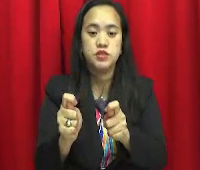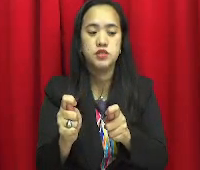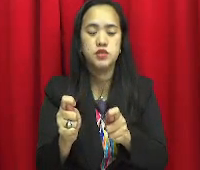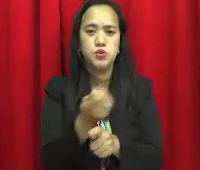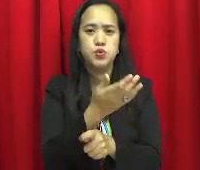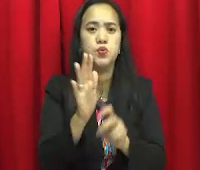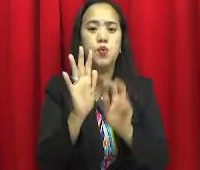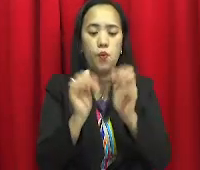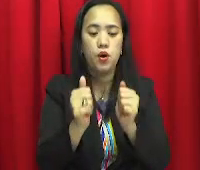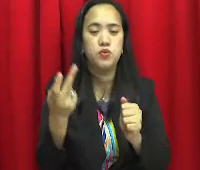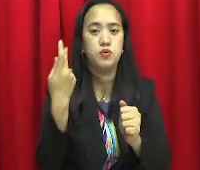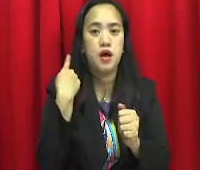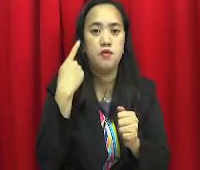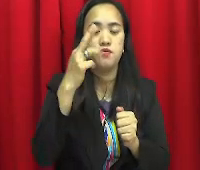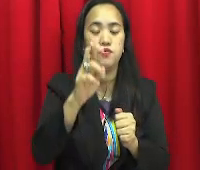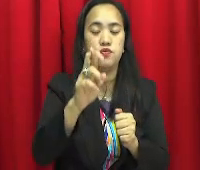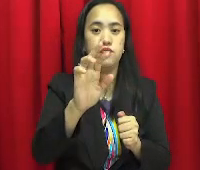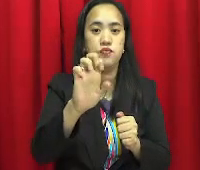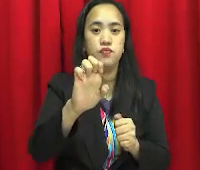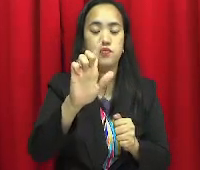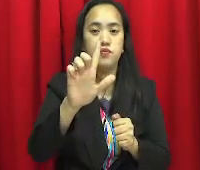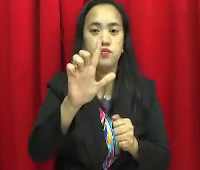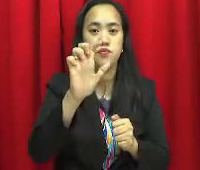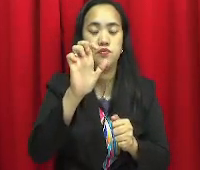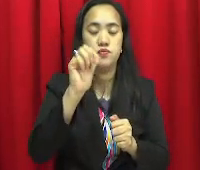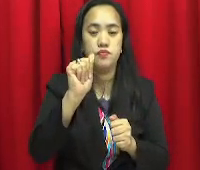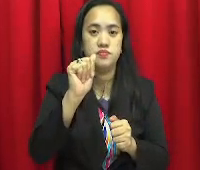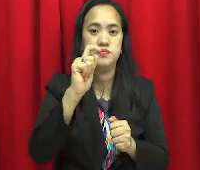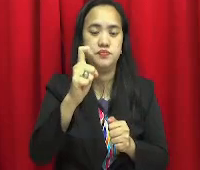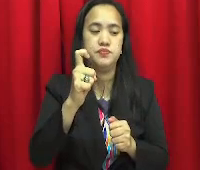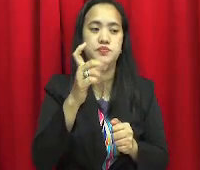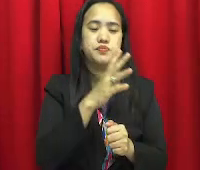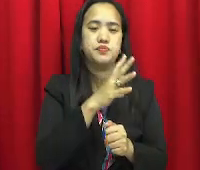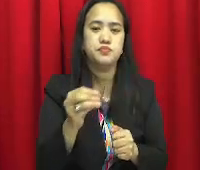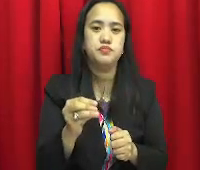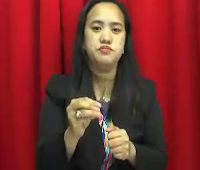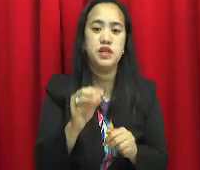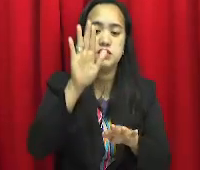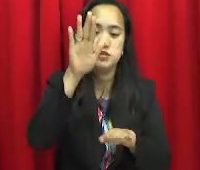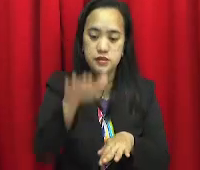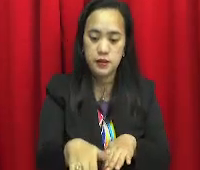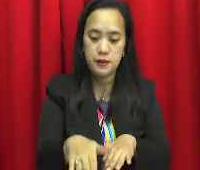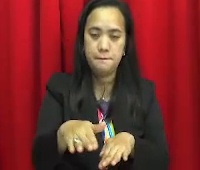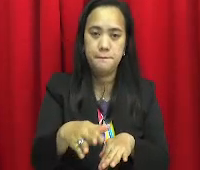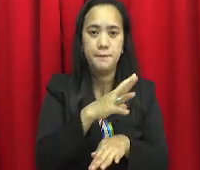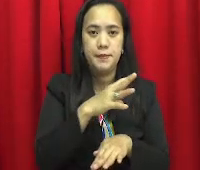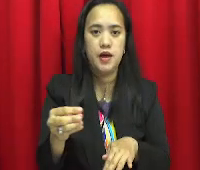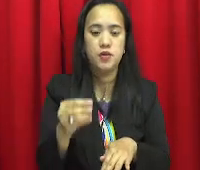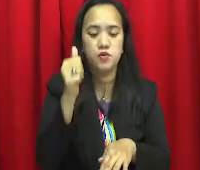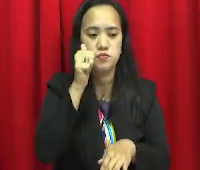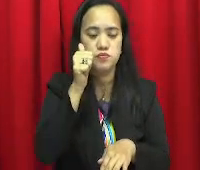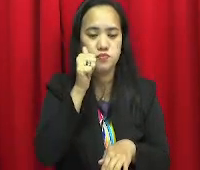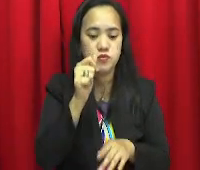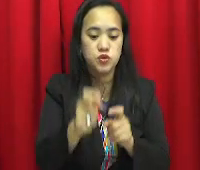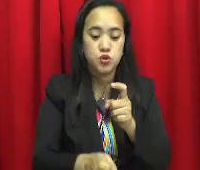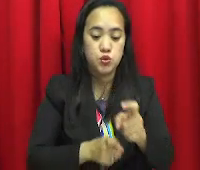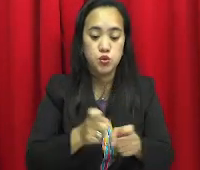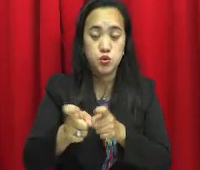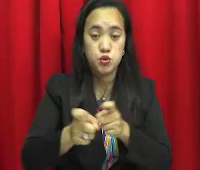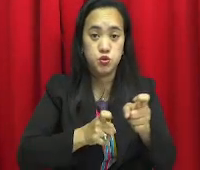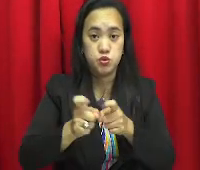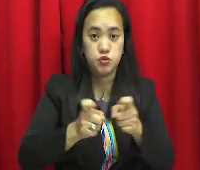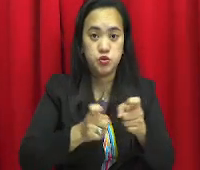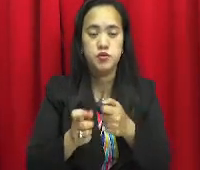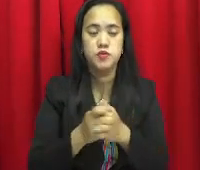na, hindi na ako umaapak sa silinyador, yung sasakyan ko nagkukusa na mag-control